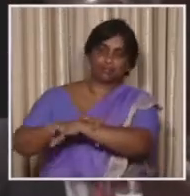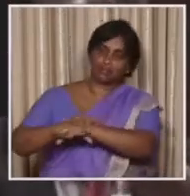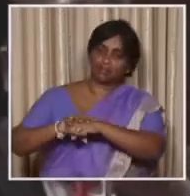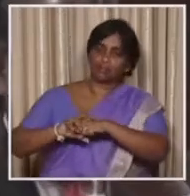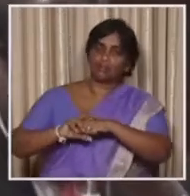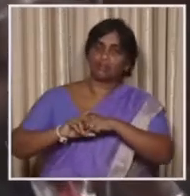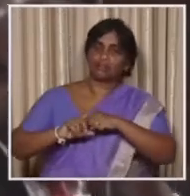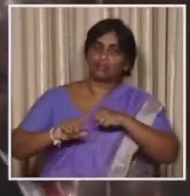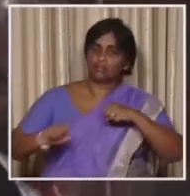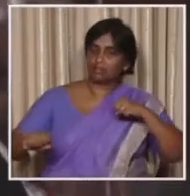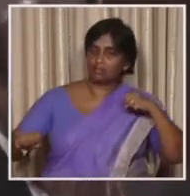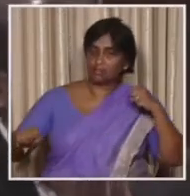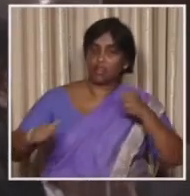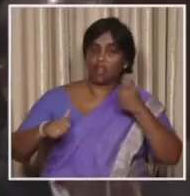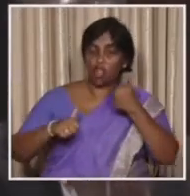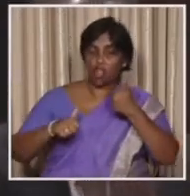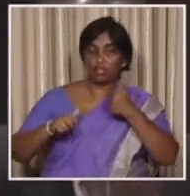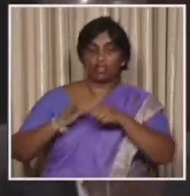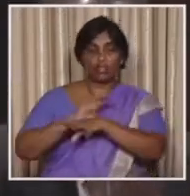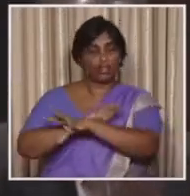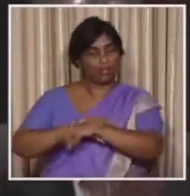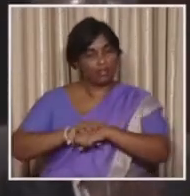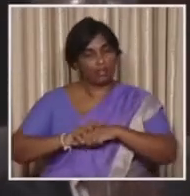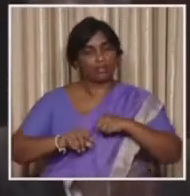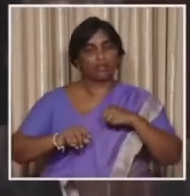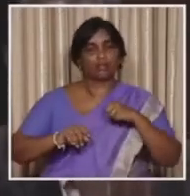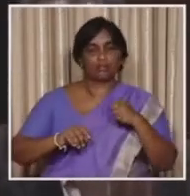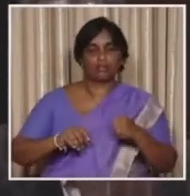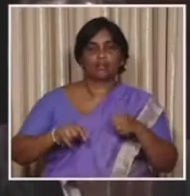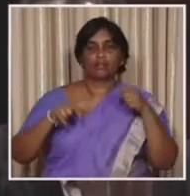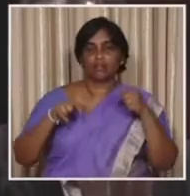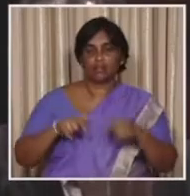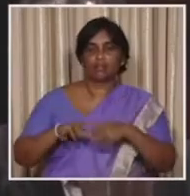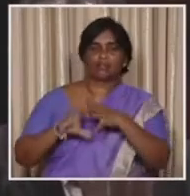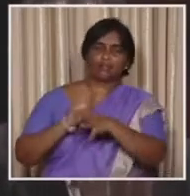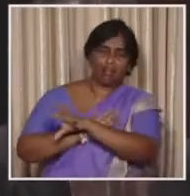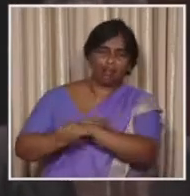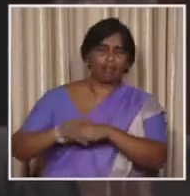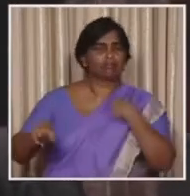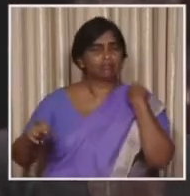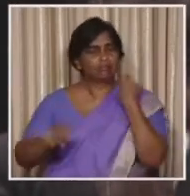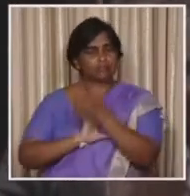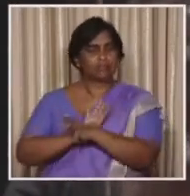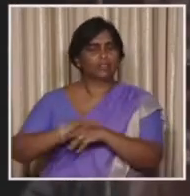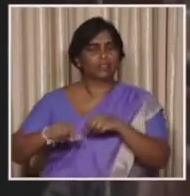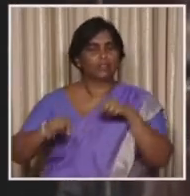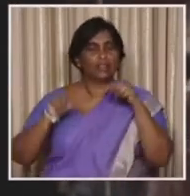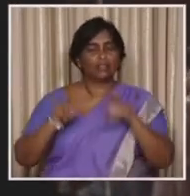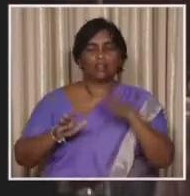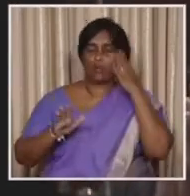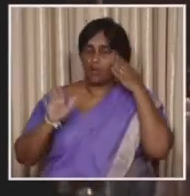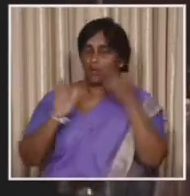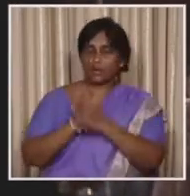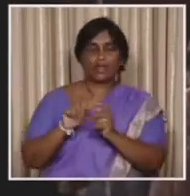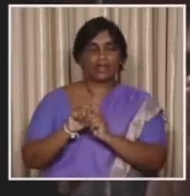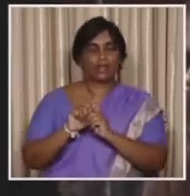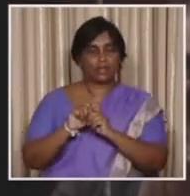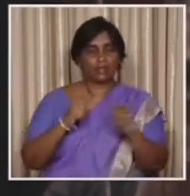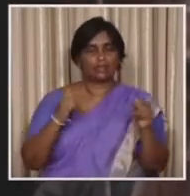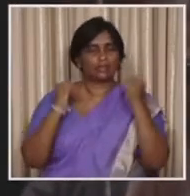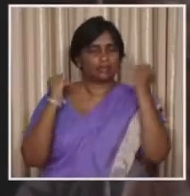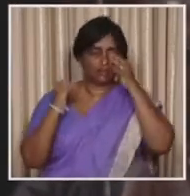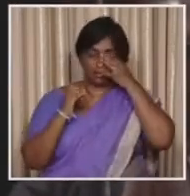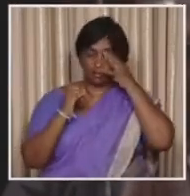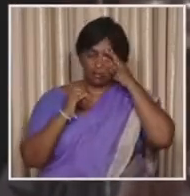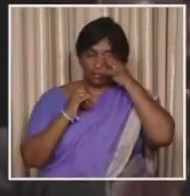මෙතුමා කනපිට හොඳ පිටට හොඳ පිට කනපිටට දැන් මේක දාලා දාලා මේ කොට්ටෝරේ ඉරිලා දැන් මේක හම්බඩ